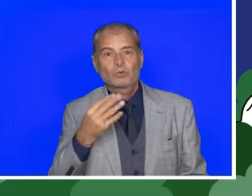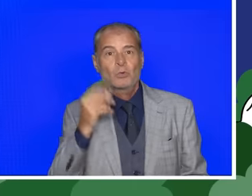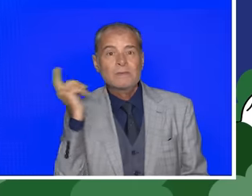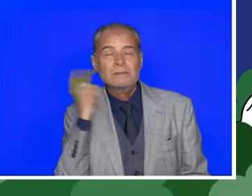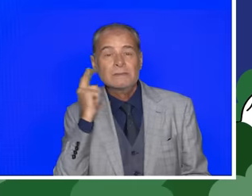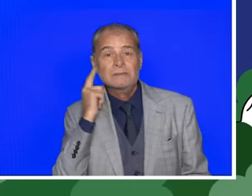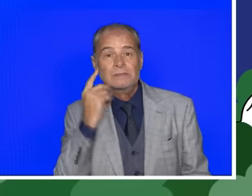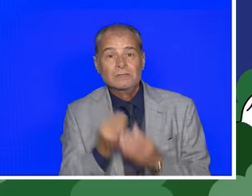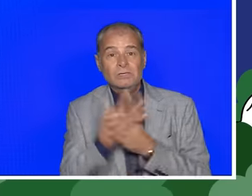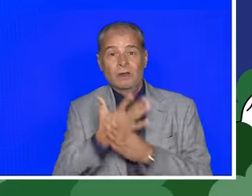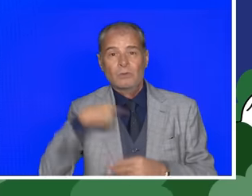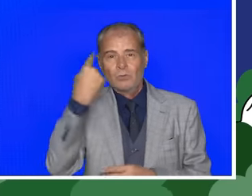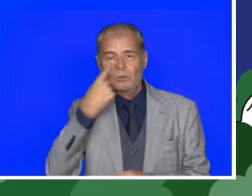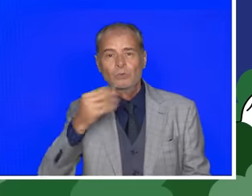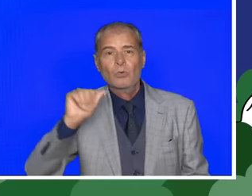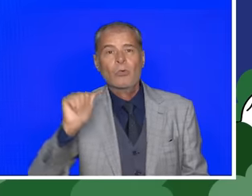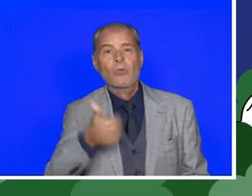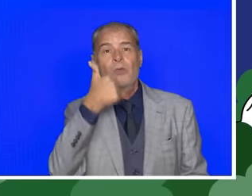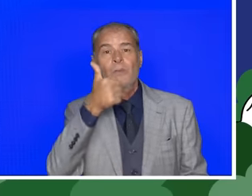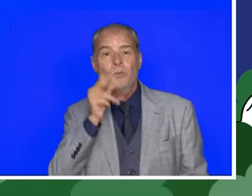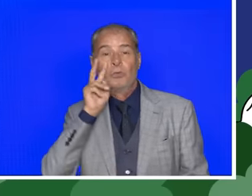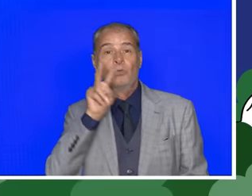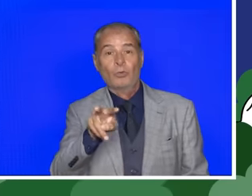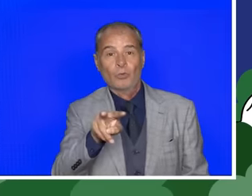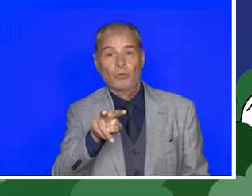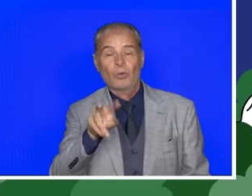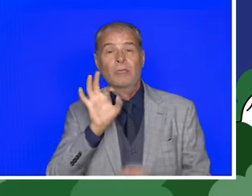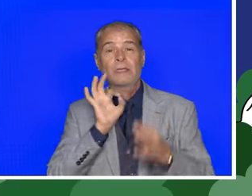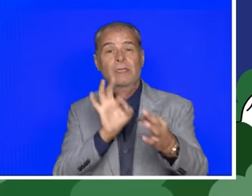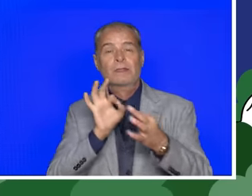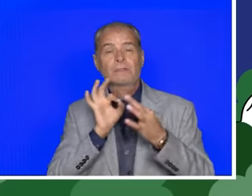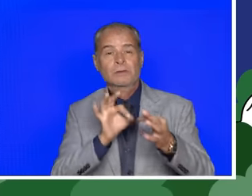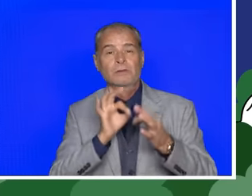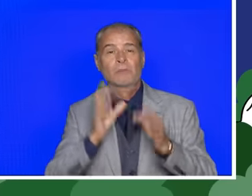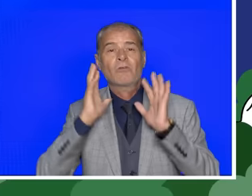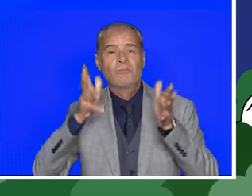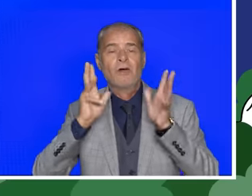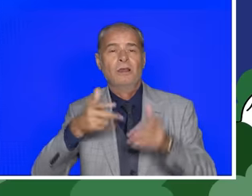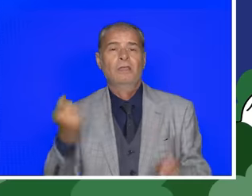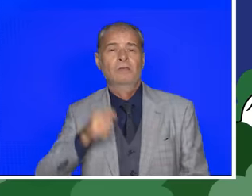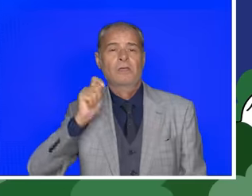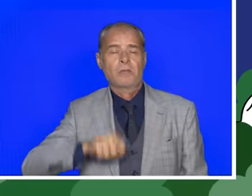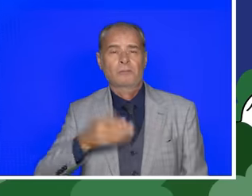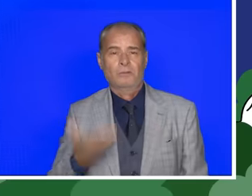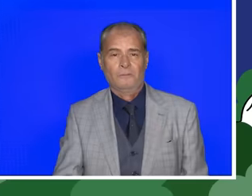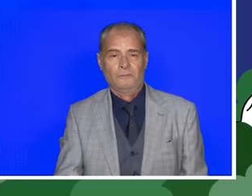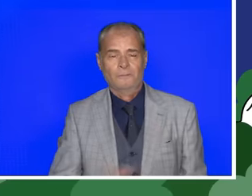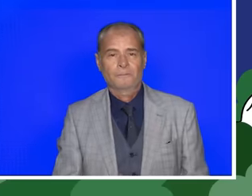artırabilmek adına önemli görünürlük ve iletişim faaliyetleri de gerçekleştiriyorlar